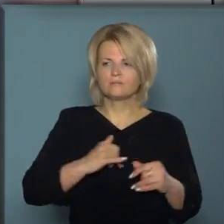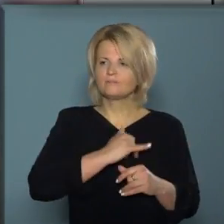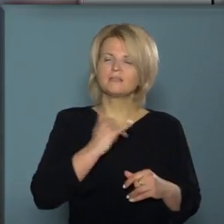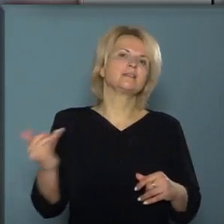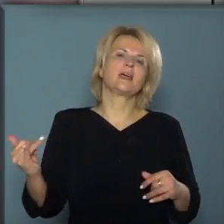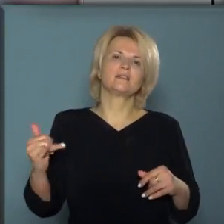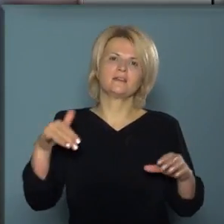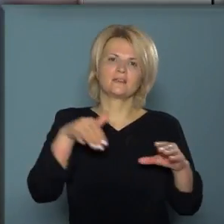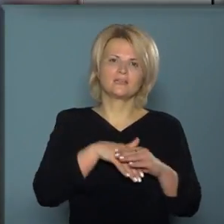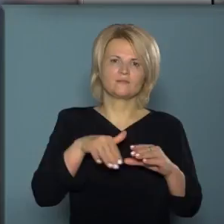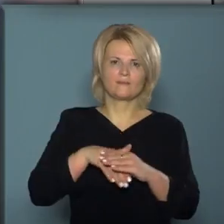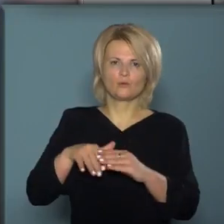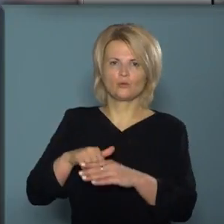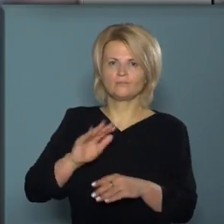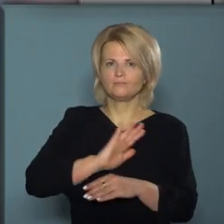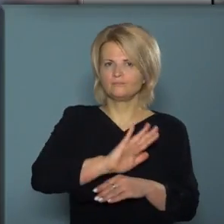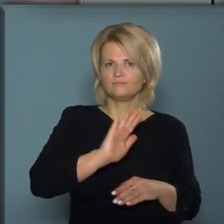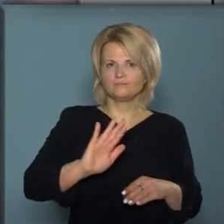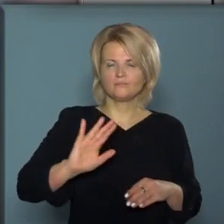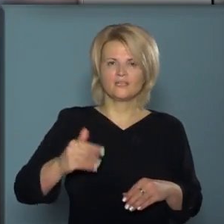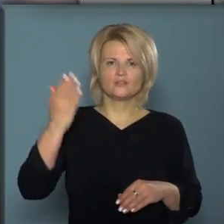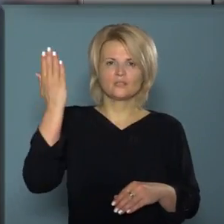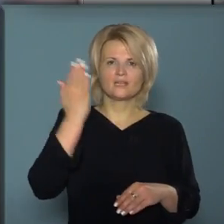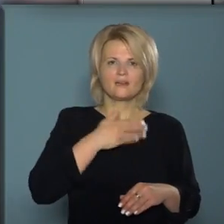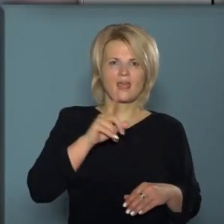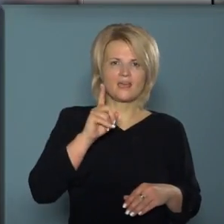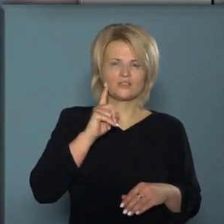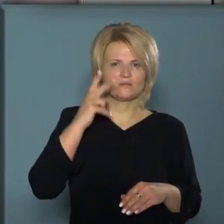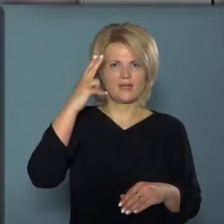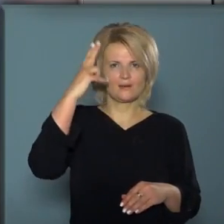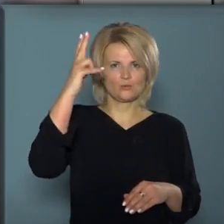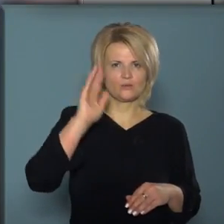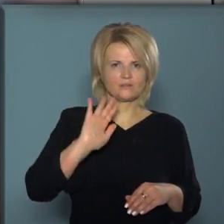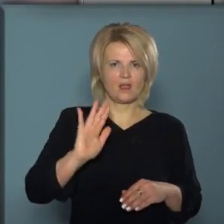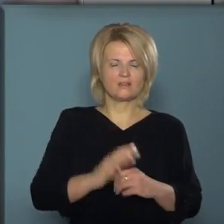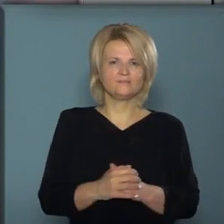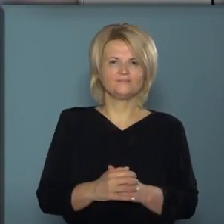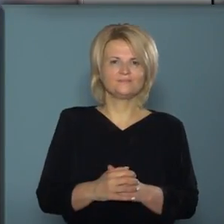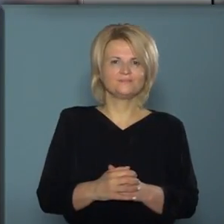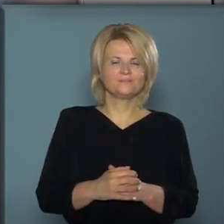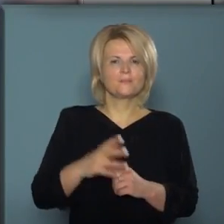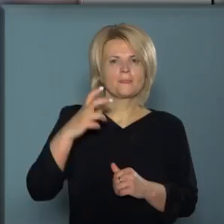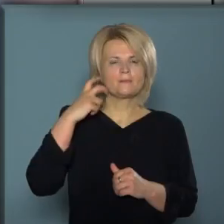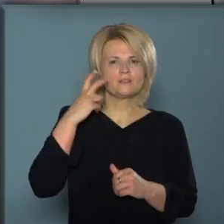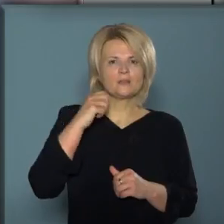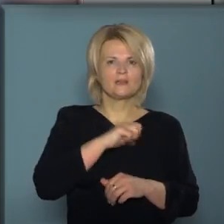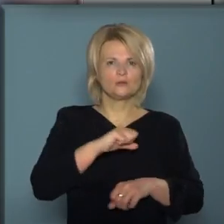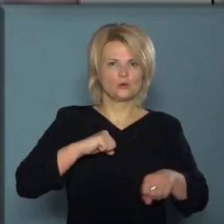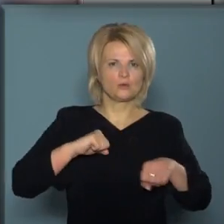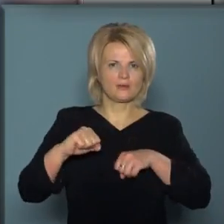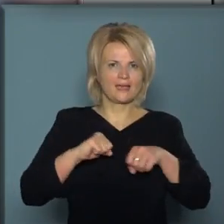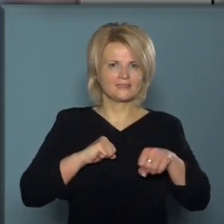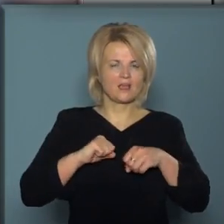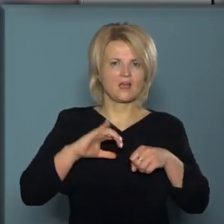minden résztvevőnek, és különösen Hiller István úrnak, aki Pest Erzsébet önkormányzata,